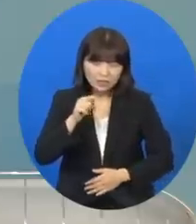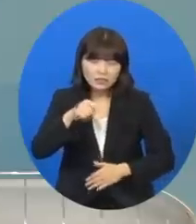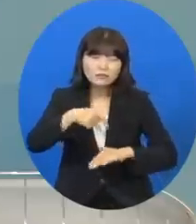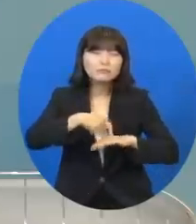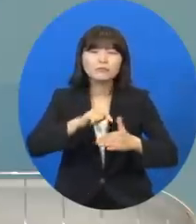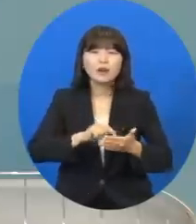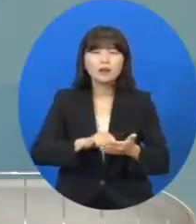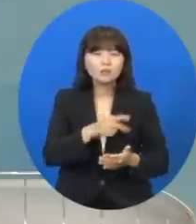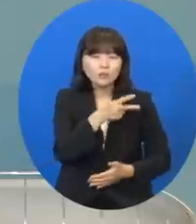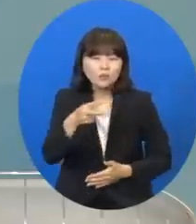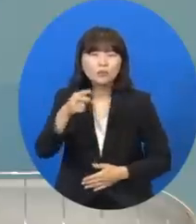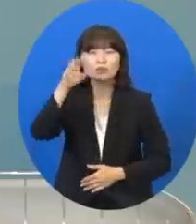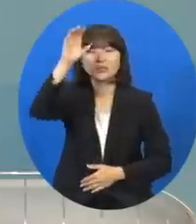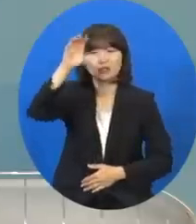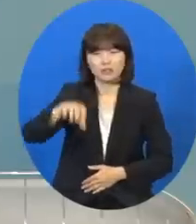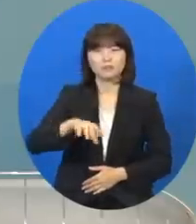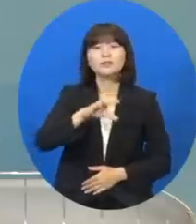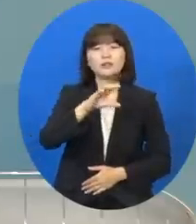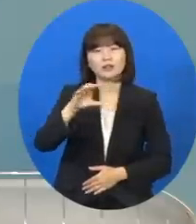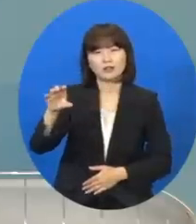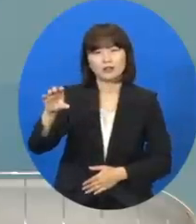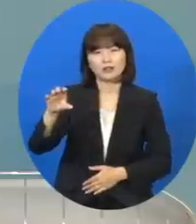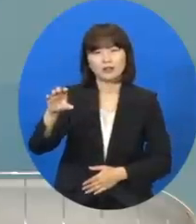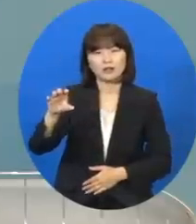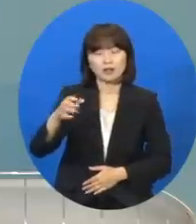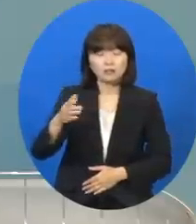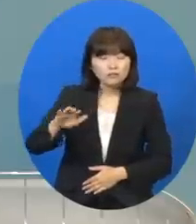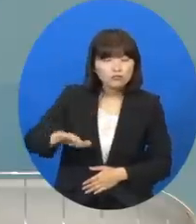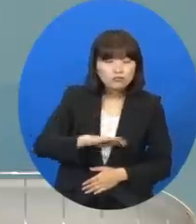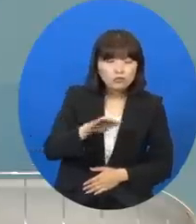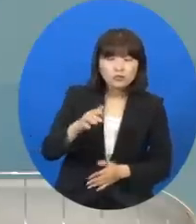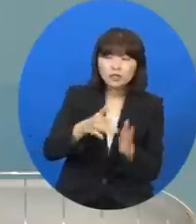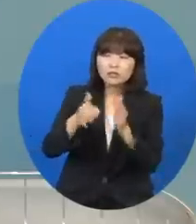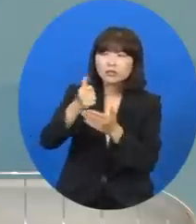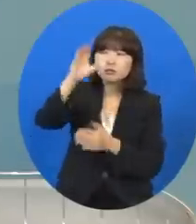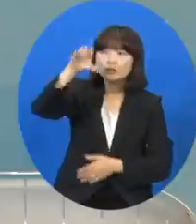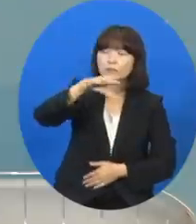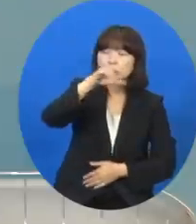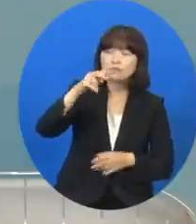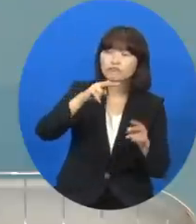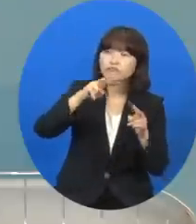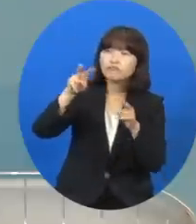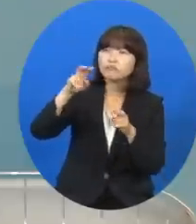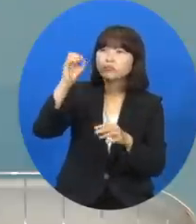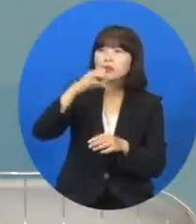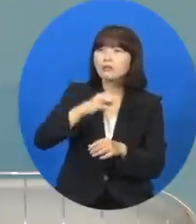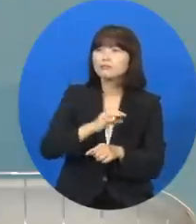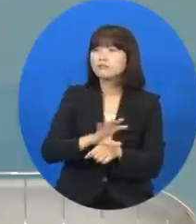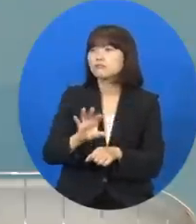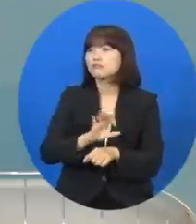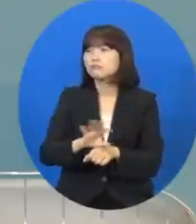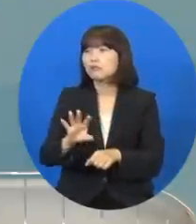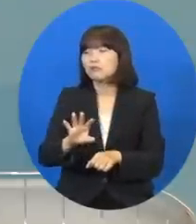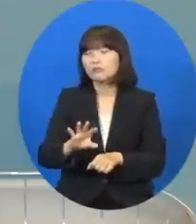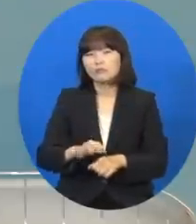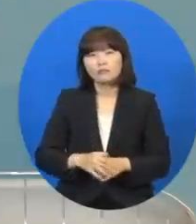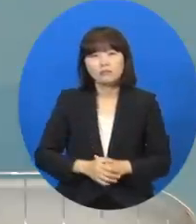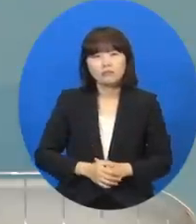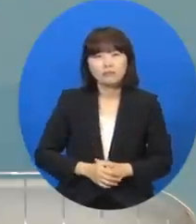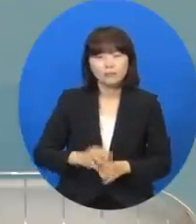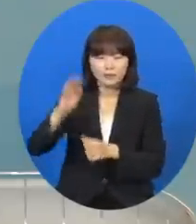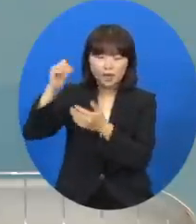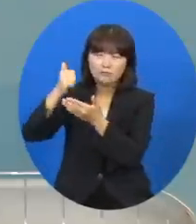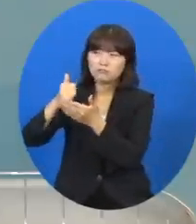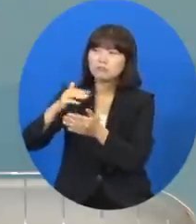십자가예요. 그런데 우리는 예수님의 십자가를 보는 마음이 너무 건성으로 보는 거예요. 하나님이 뭐